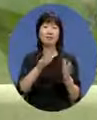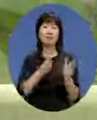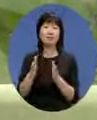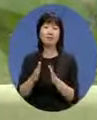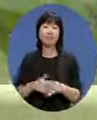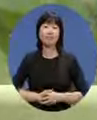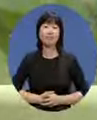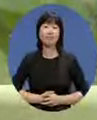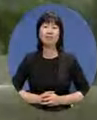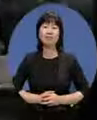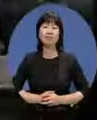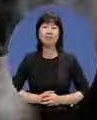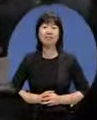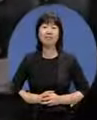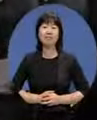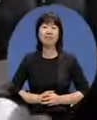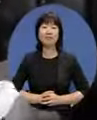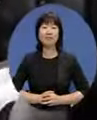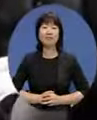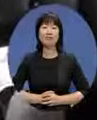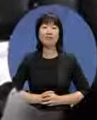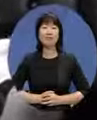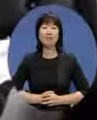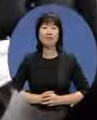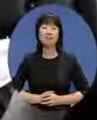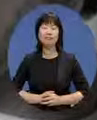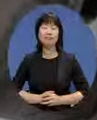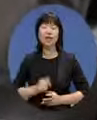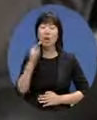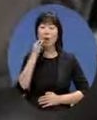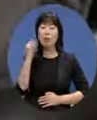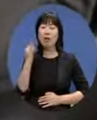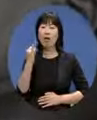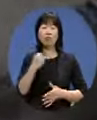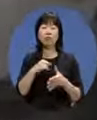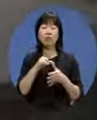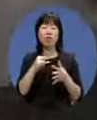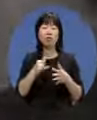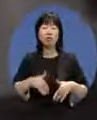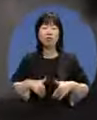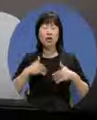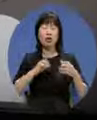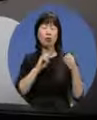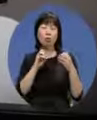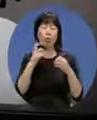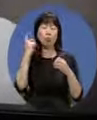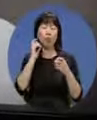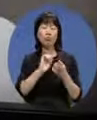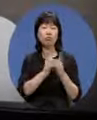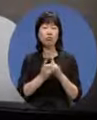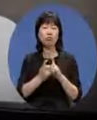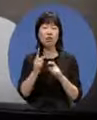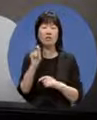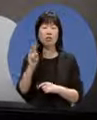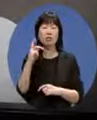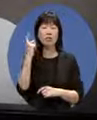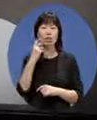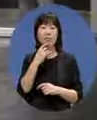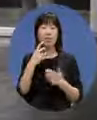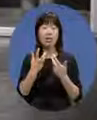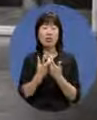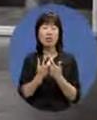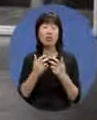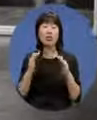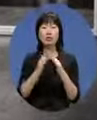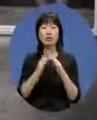보여 드리겠습니다 엄마와 아이들의 따스한 대화소리 대신 TV 소리만 가했던